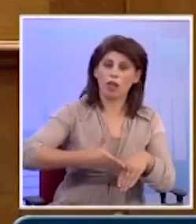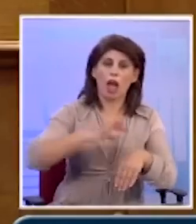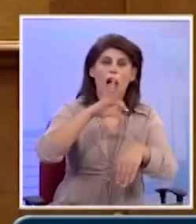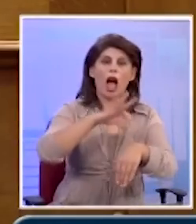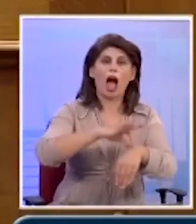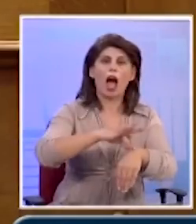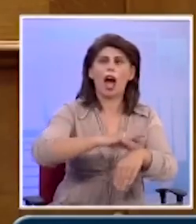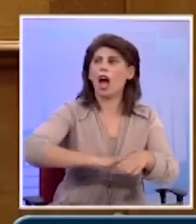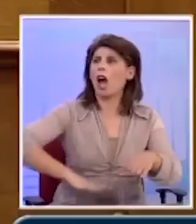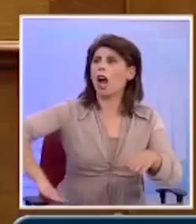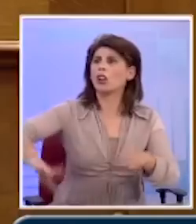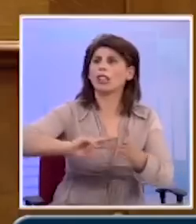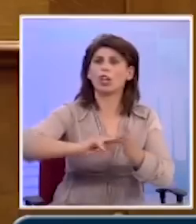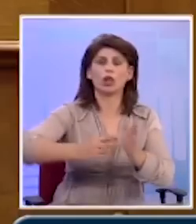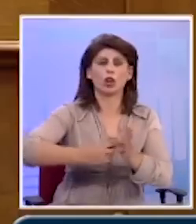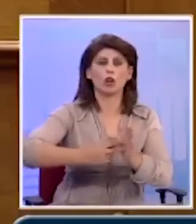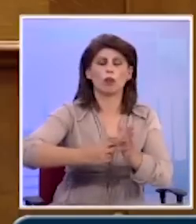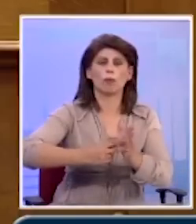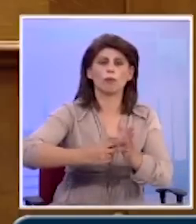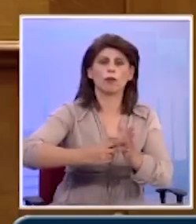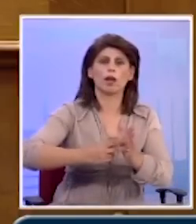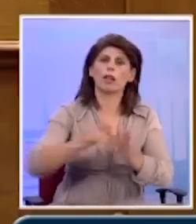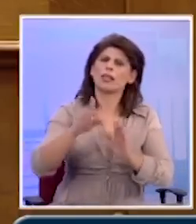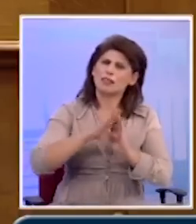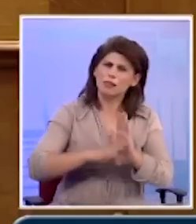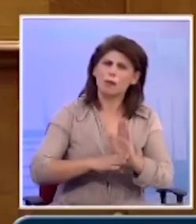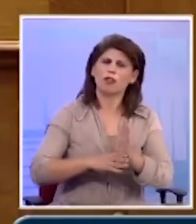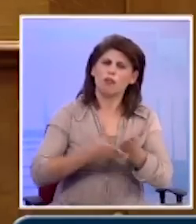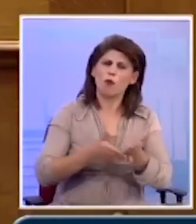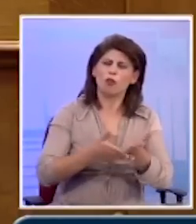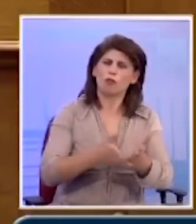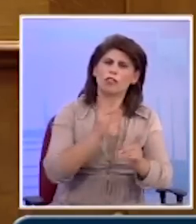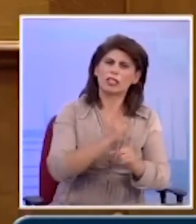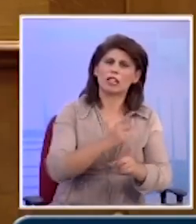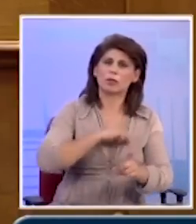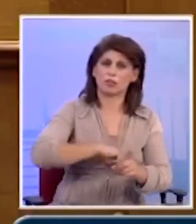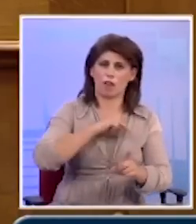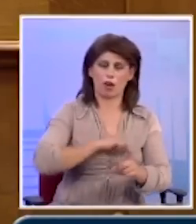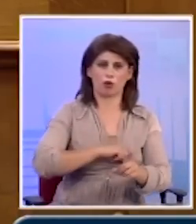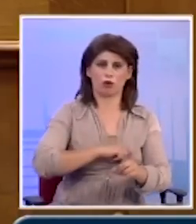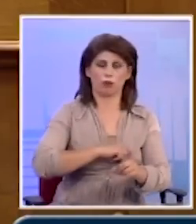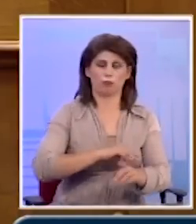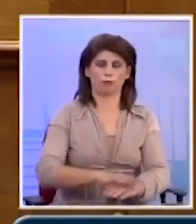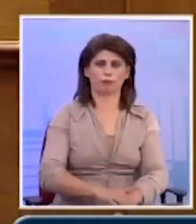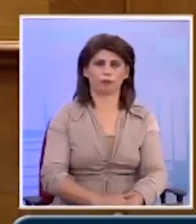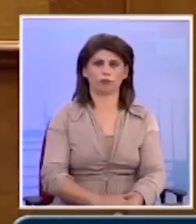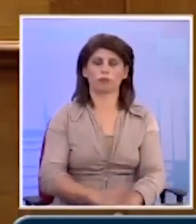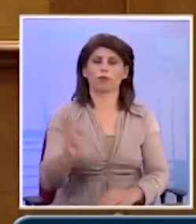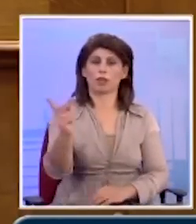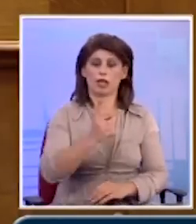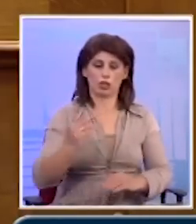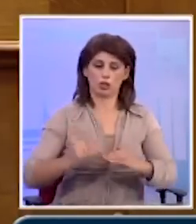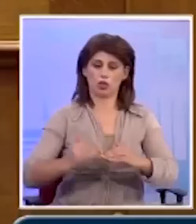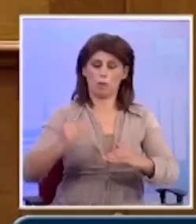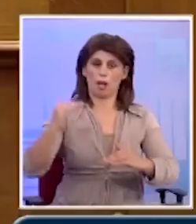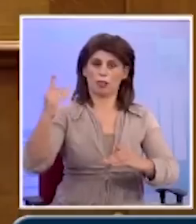τις αστοχίες, τη συστηματική εύνοια συγκεκριμένων συμφερόντων και κοινωνικών